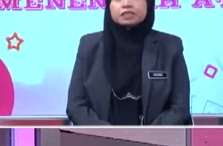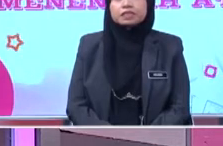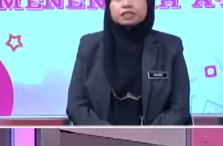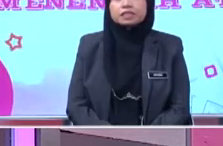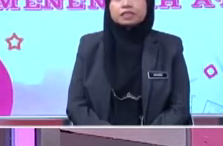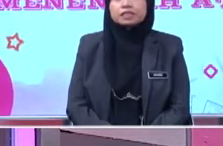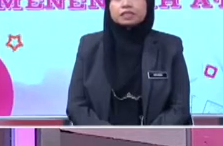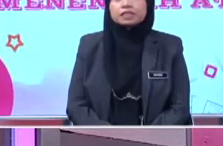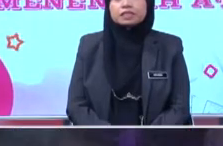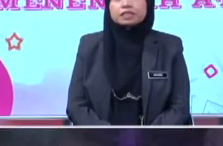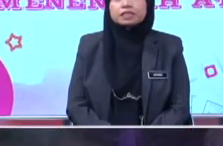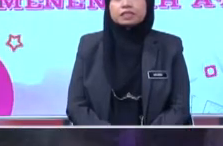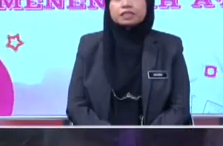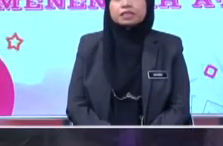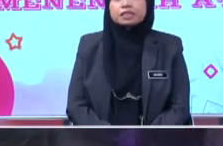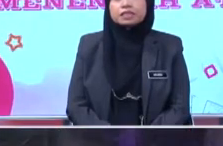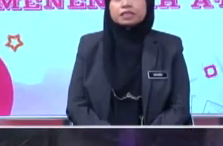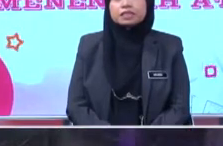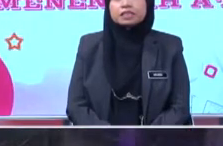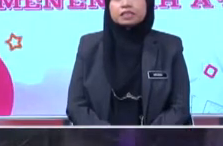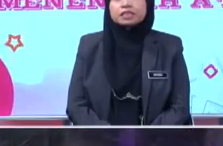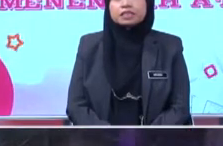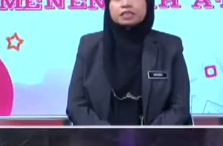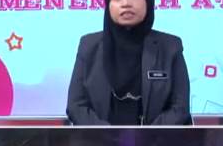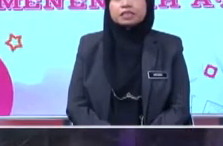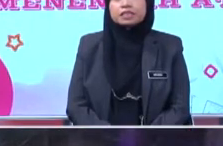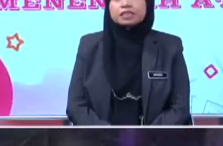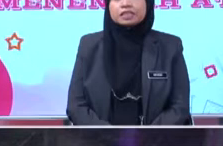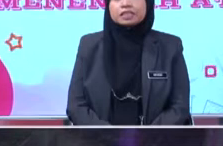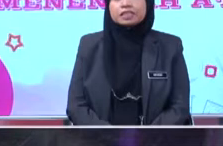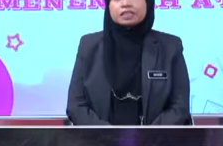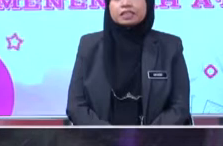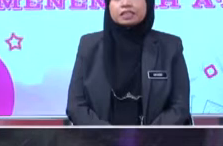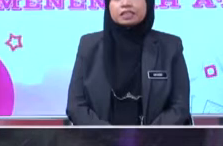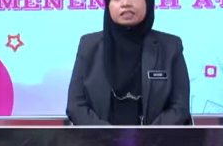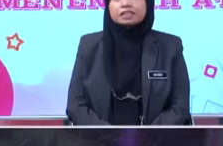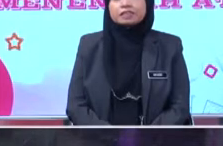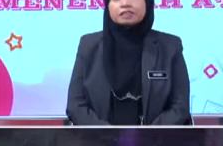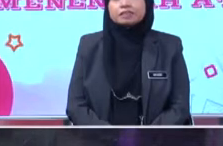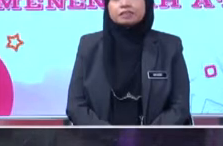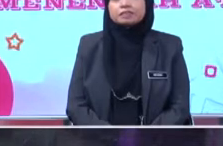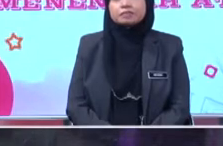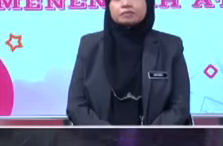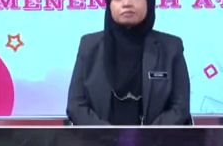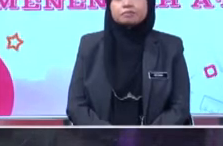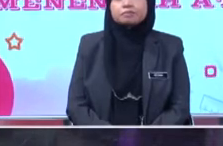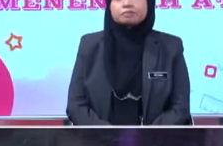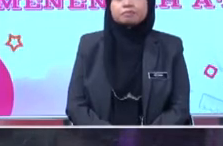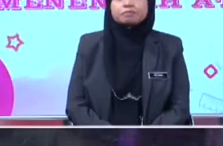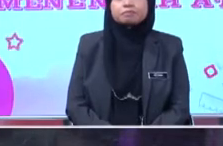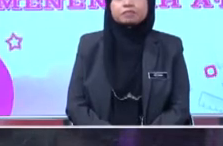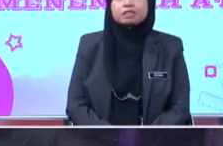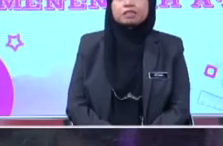itu ada di depannya trusted dekat mau sukanada oke ya Ayo